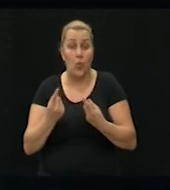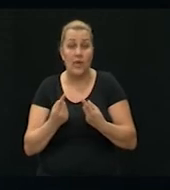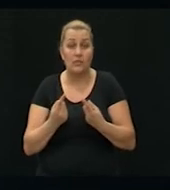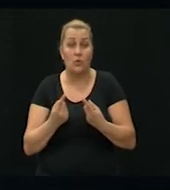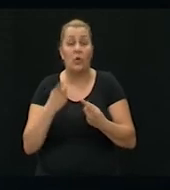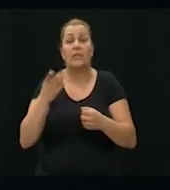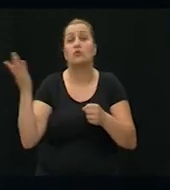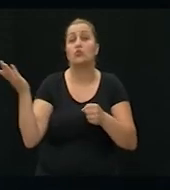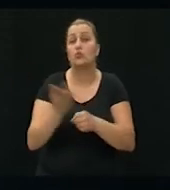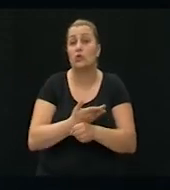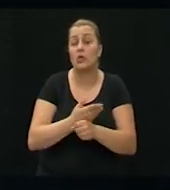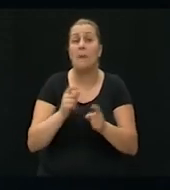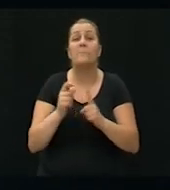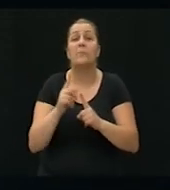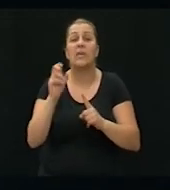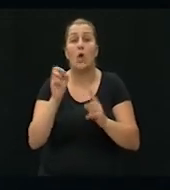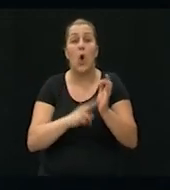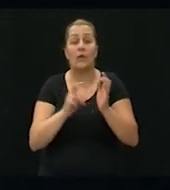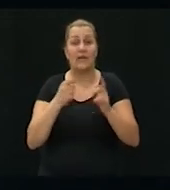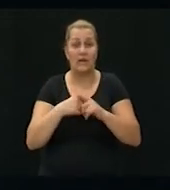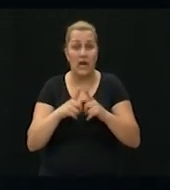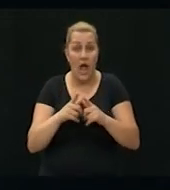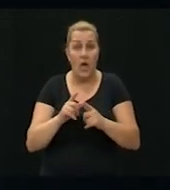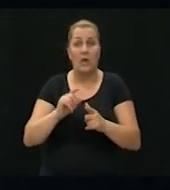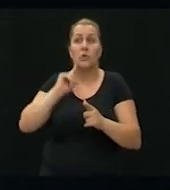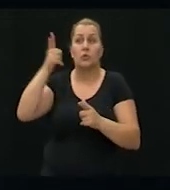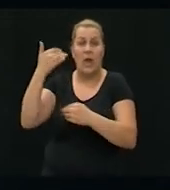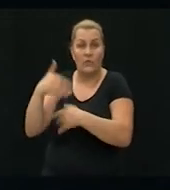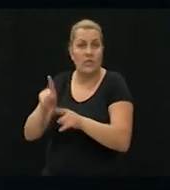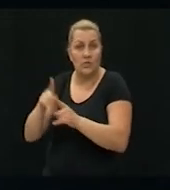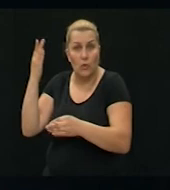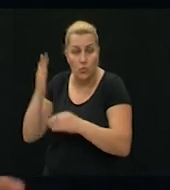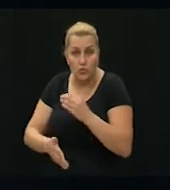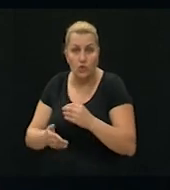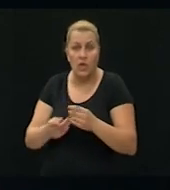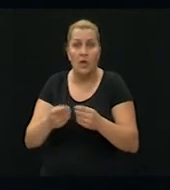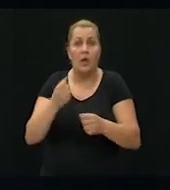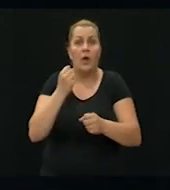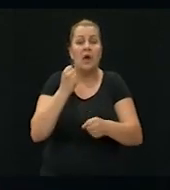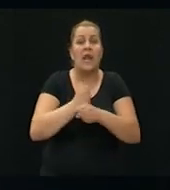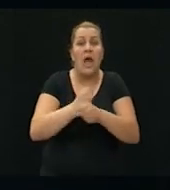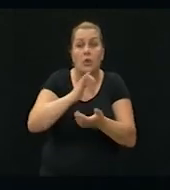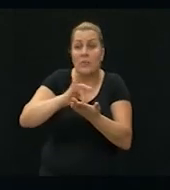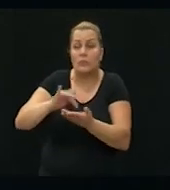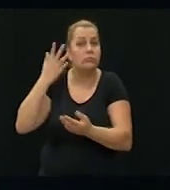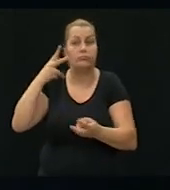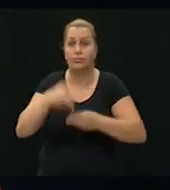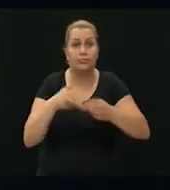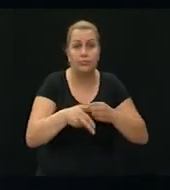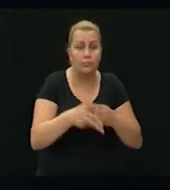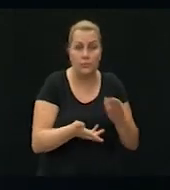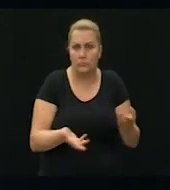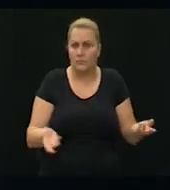su uništena Pionirka, uništen Imostroj. Sva radna mjesta koja su postojala u Imotskome danas ne postoje. Da li je to